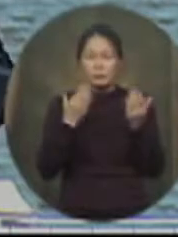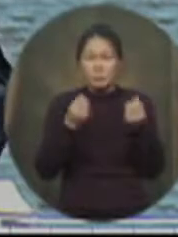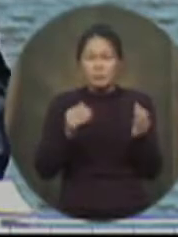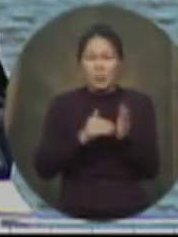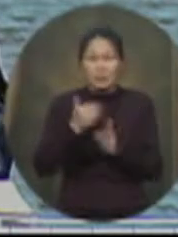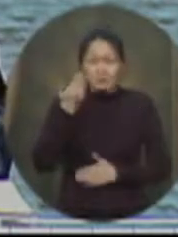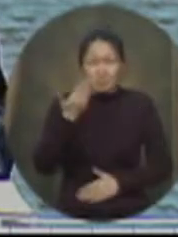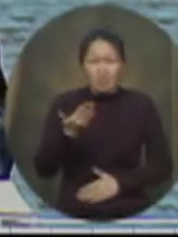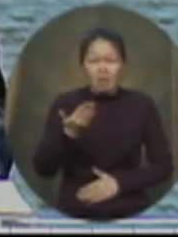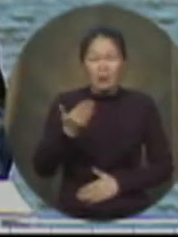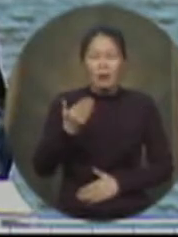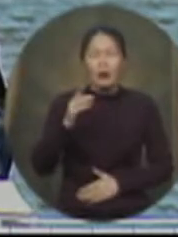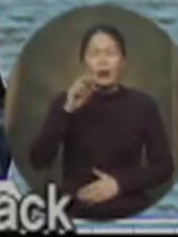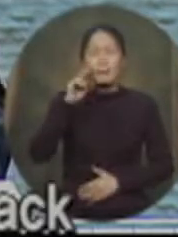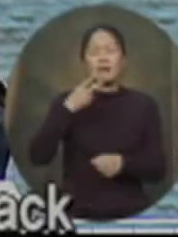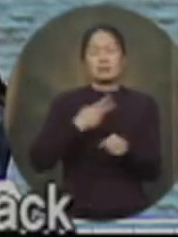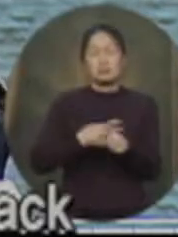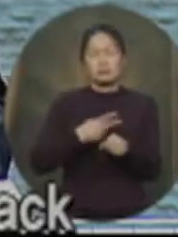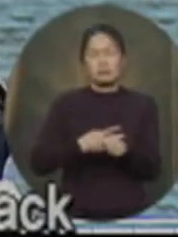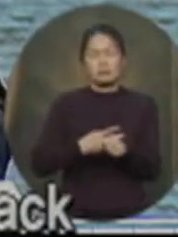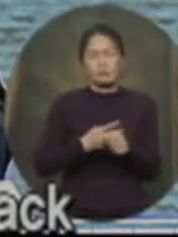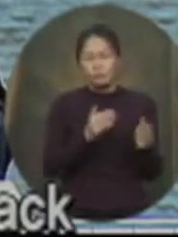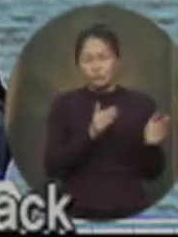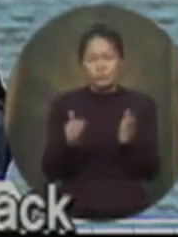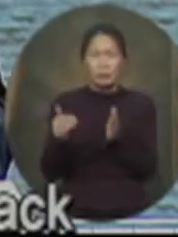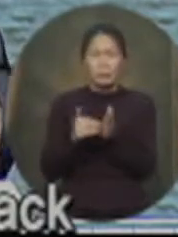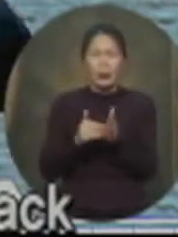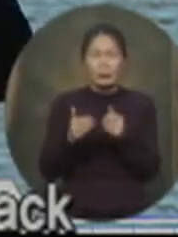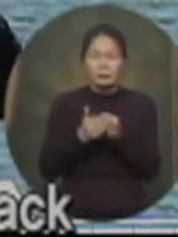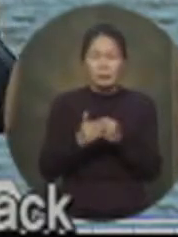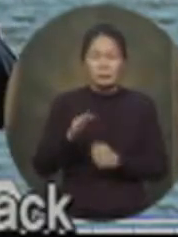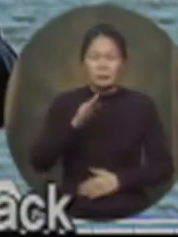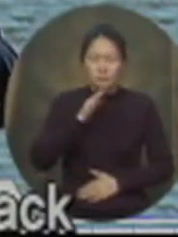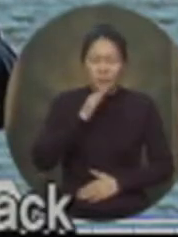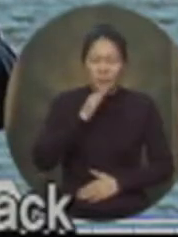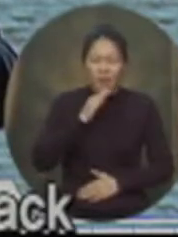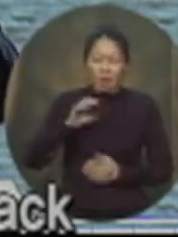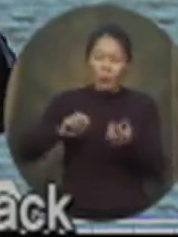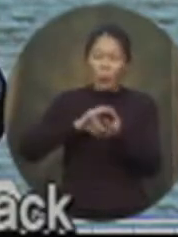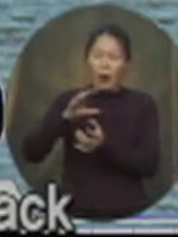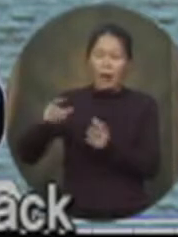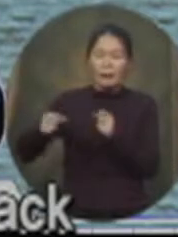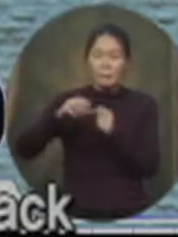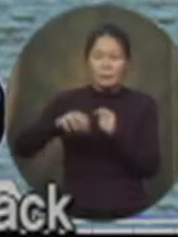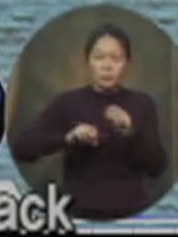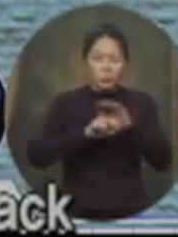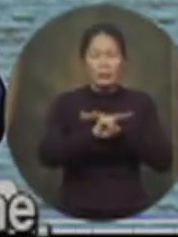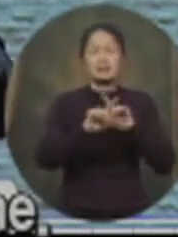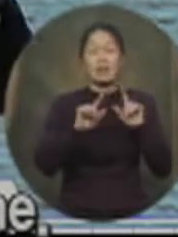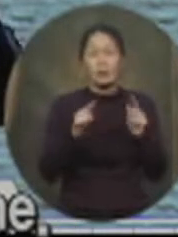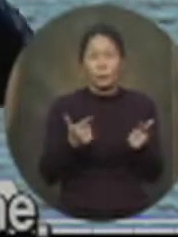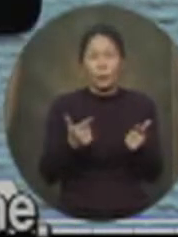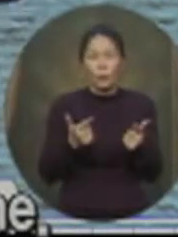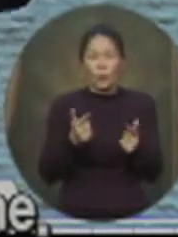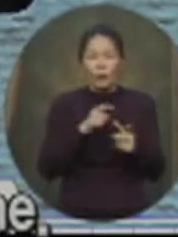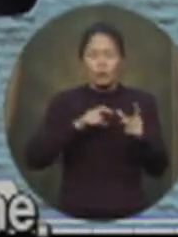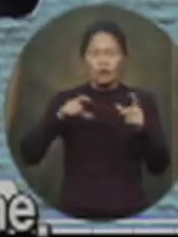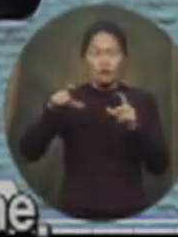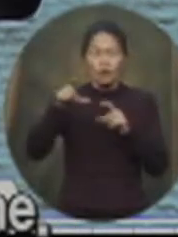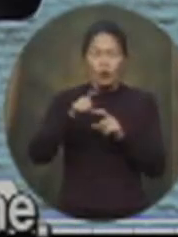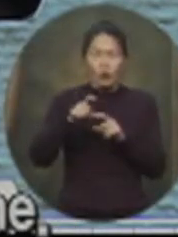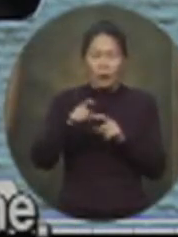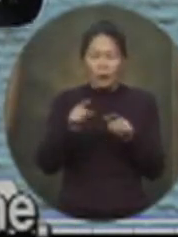마음의 준비가 되었기 때문에 결정적인 순간에 끄는 환란 앞에서 도망가지 않고 더 앞으로